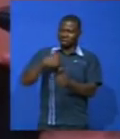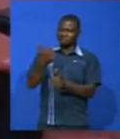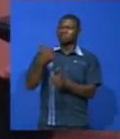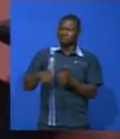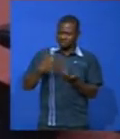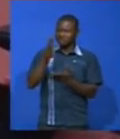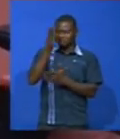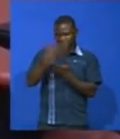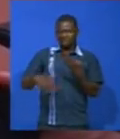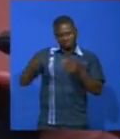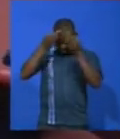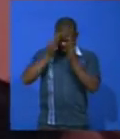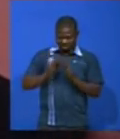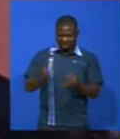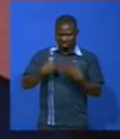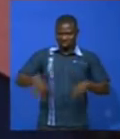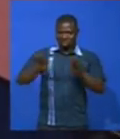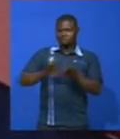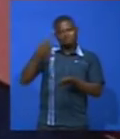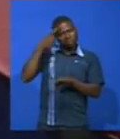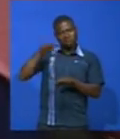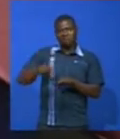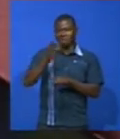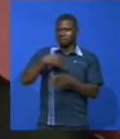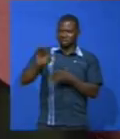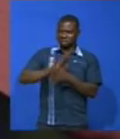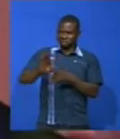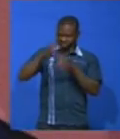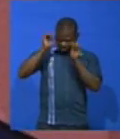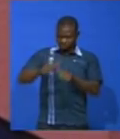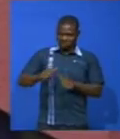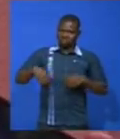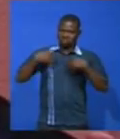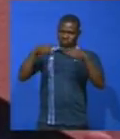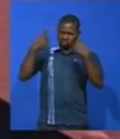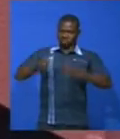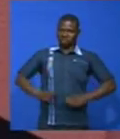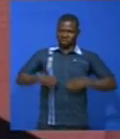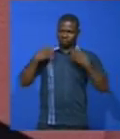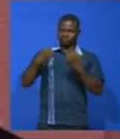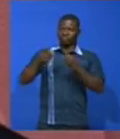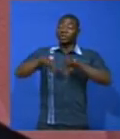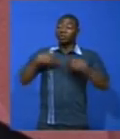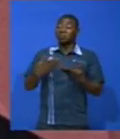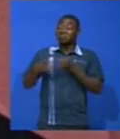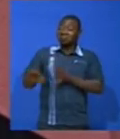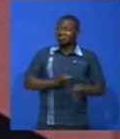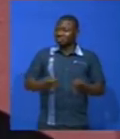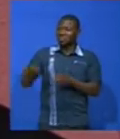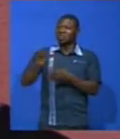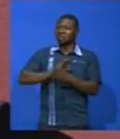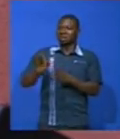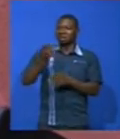été fondamentale pour que le cinéma existe. Comment on lit un film quand on reçoit un